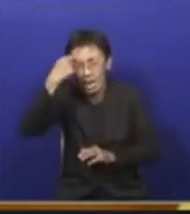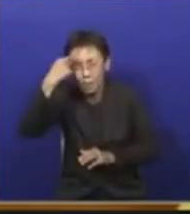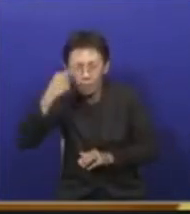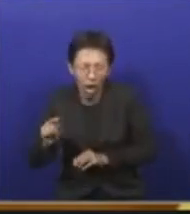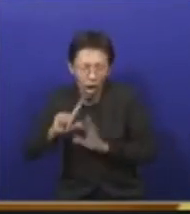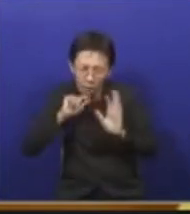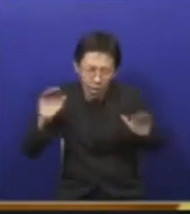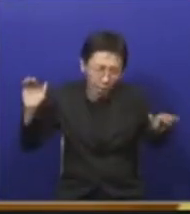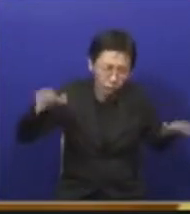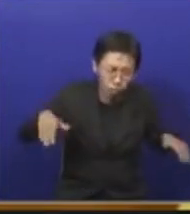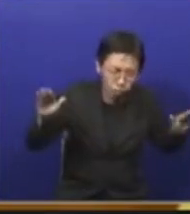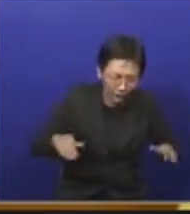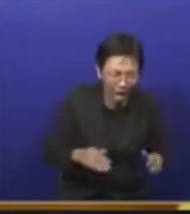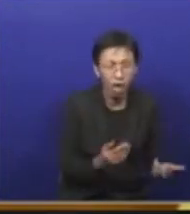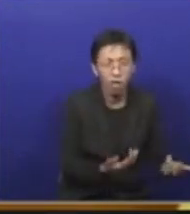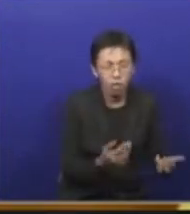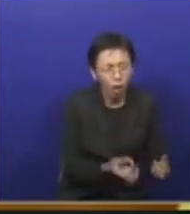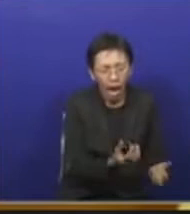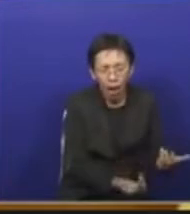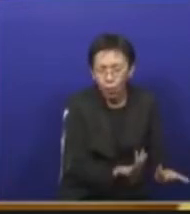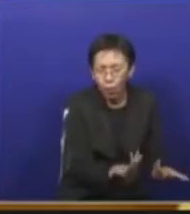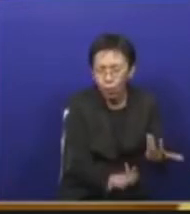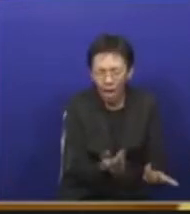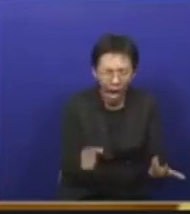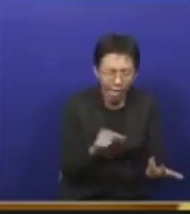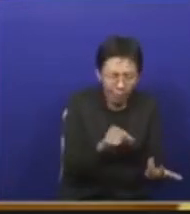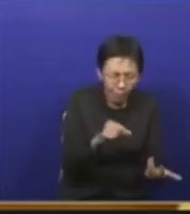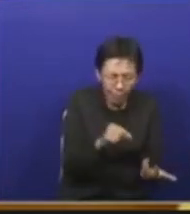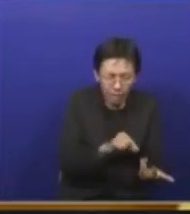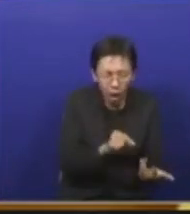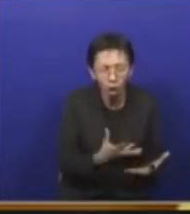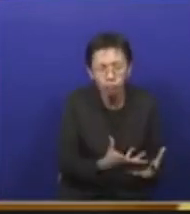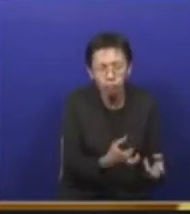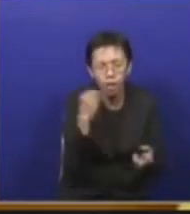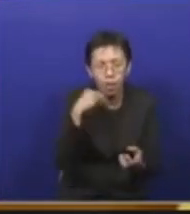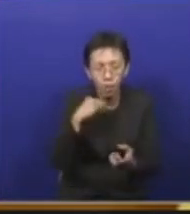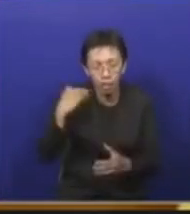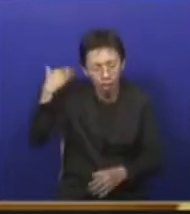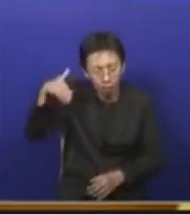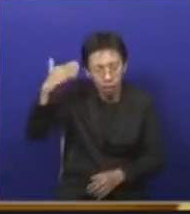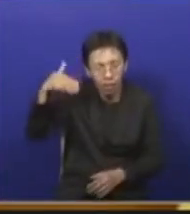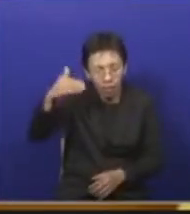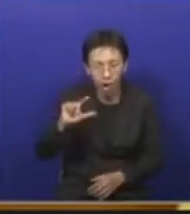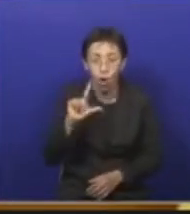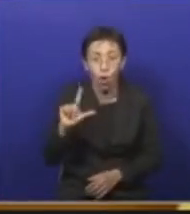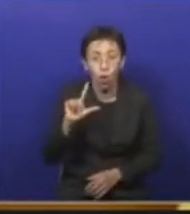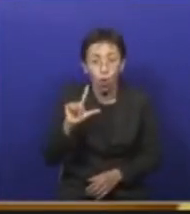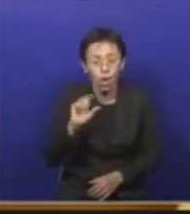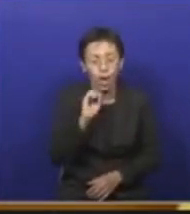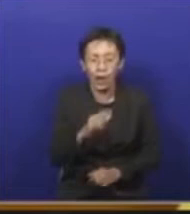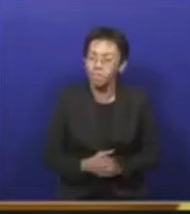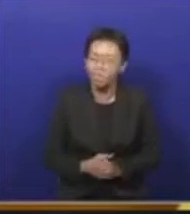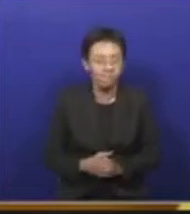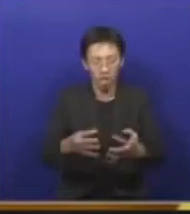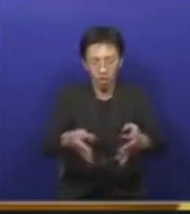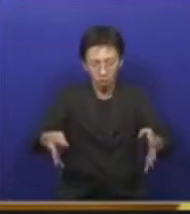ามาเก็บกินผลผลิตในไร่สาลีของพวกเขาเป็นประจำอยู่มาวันหนึ่งครับลุงบานได้ตัดสินใจล้อมรั้วขึงต